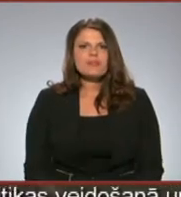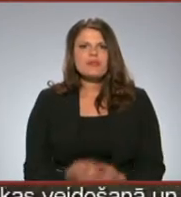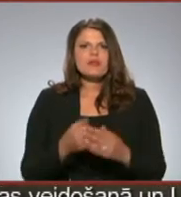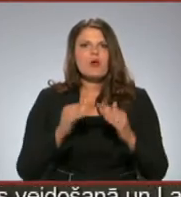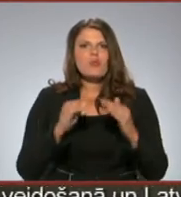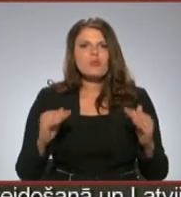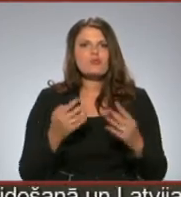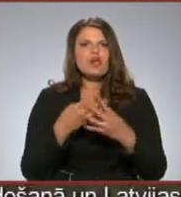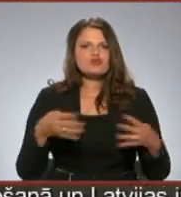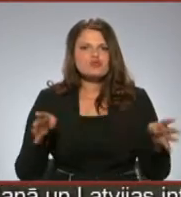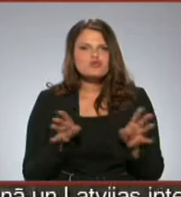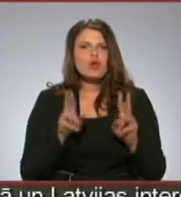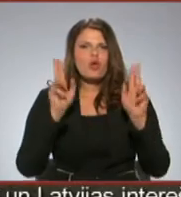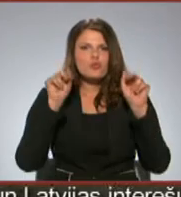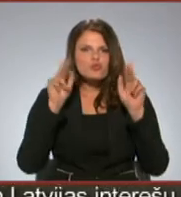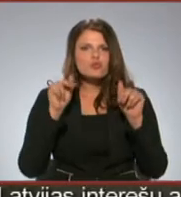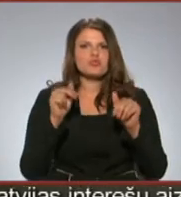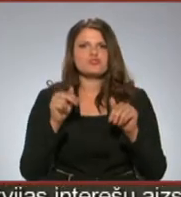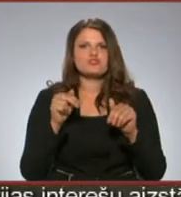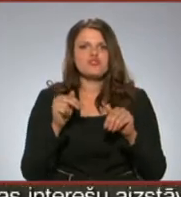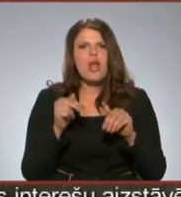žogiem, trušiem,